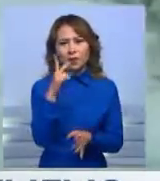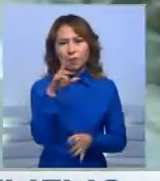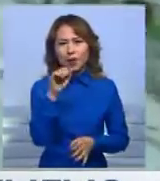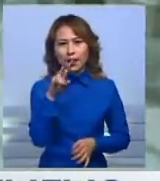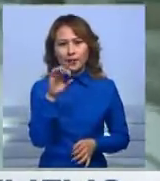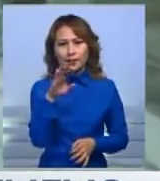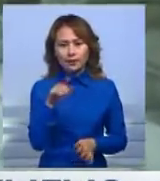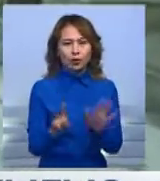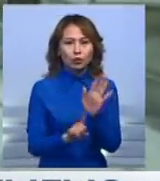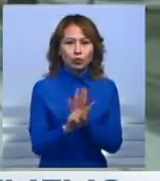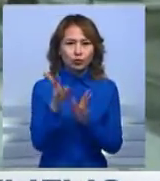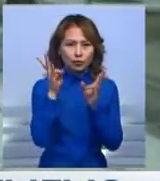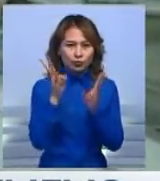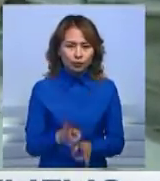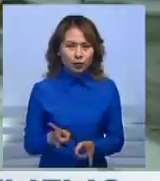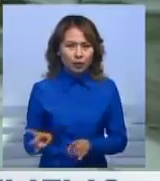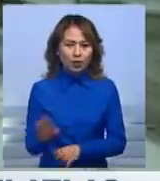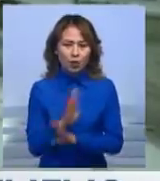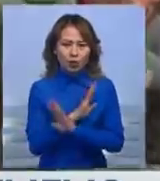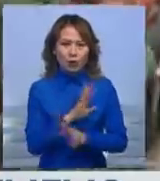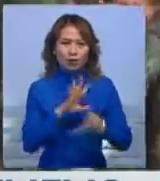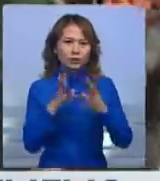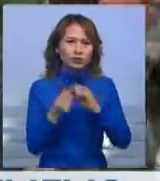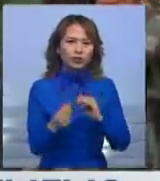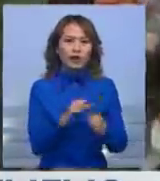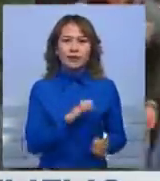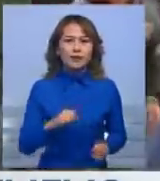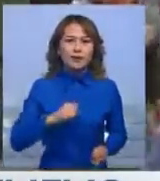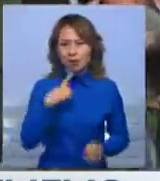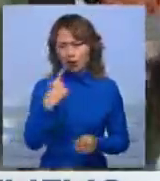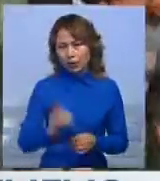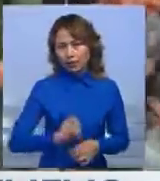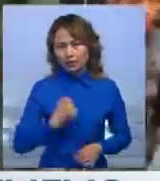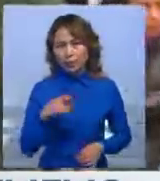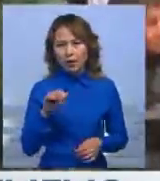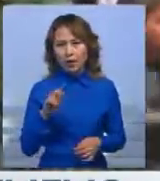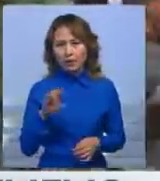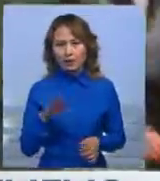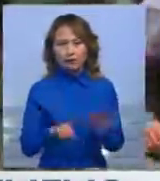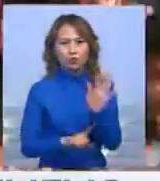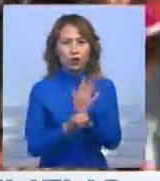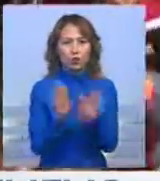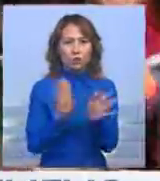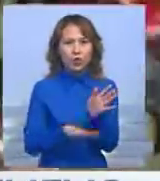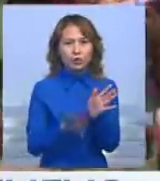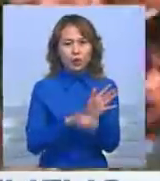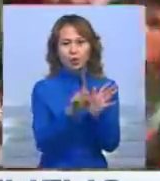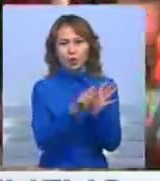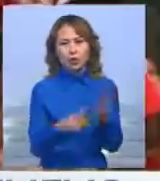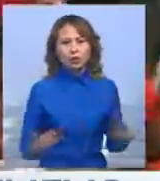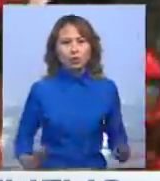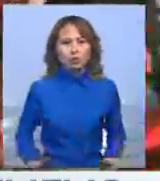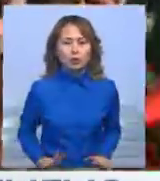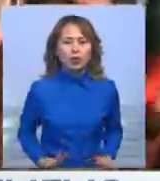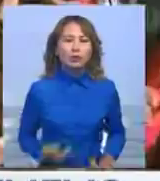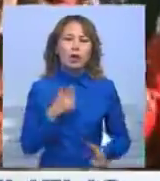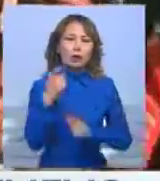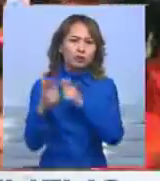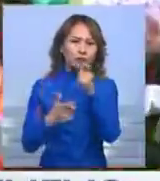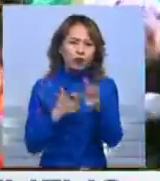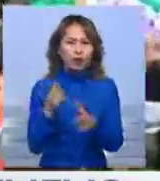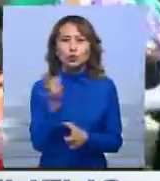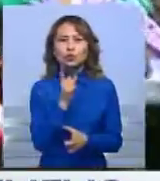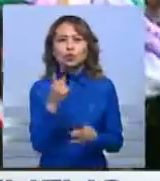мерт болды. Қайтыс болғандарды израильдіктер жауынгерлер десе, палестиналықтар олар қарапайым тұрғындар болатын деп өз уәждерін айтып отыр.